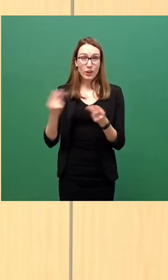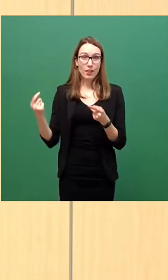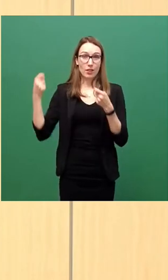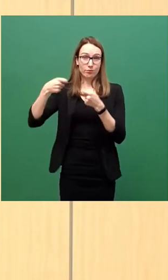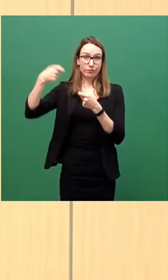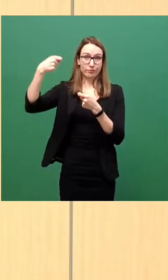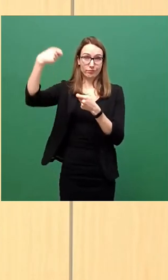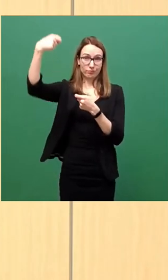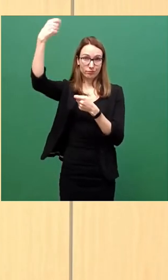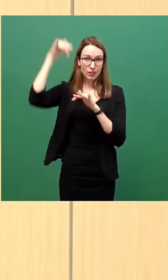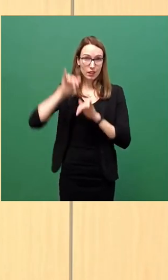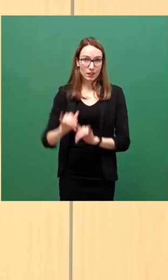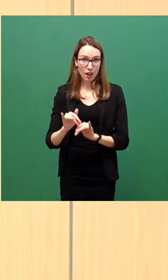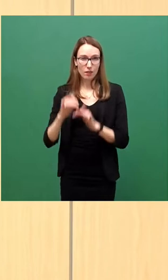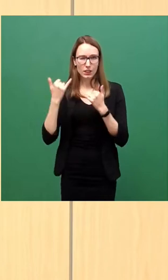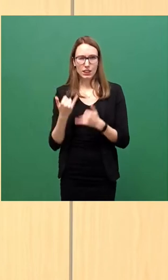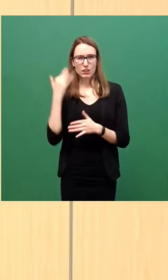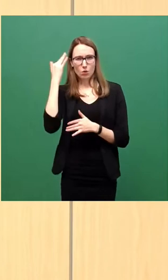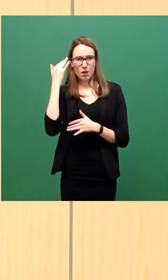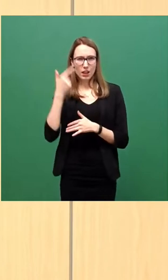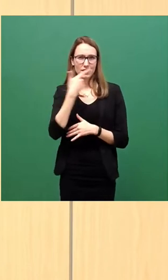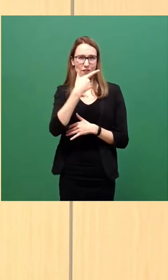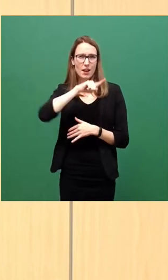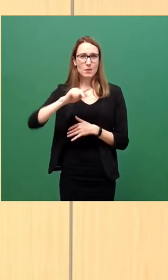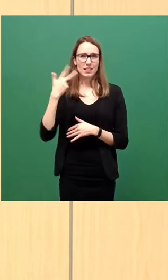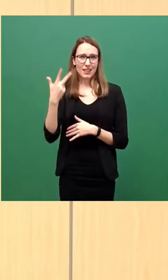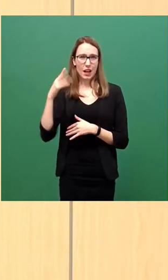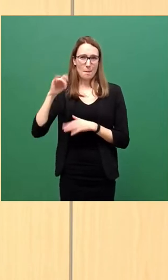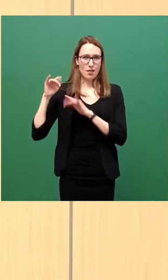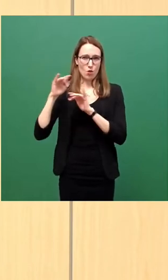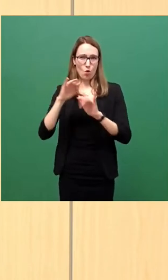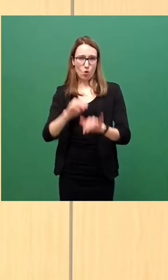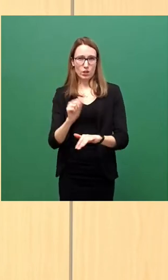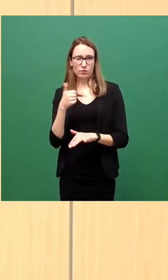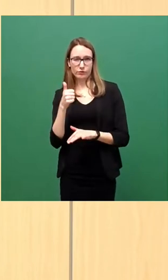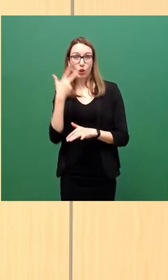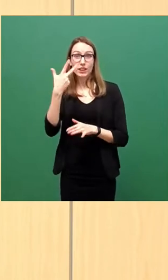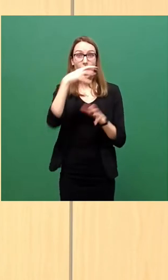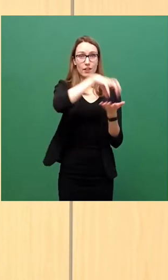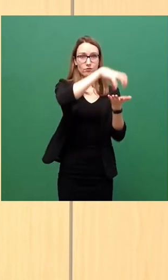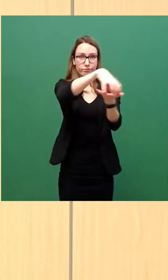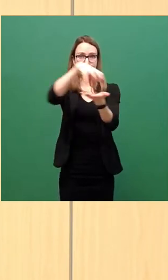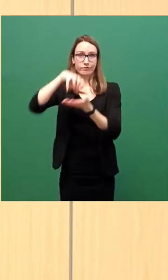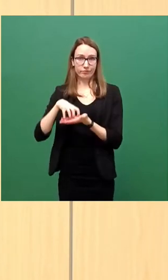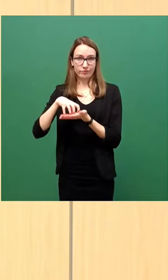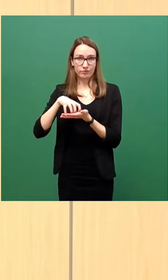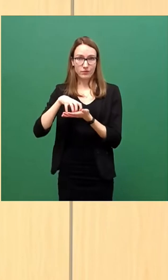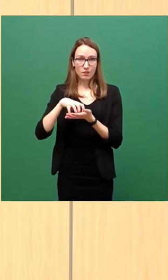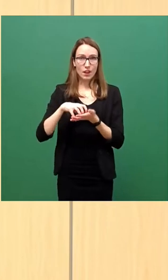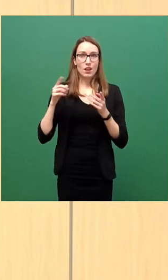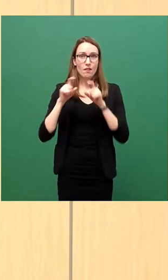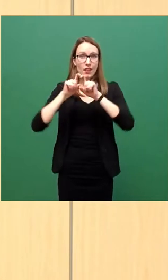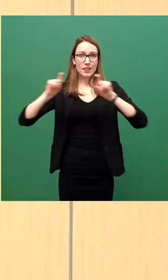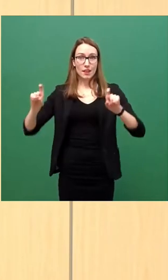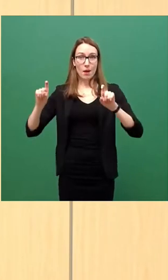reden jetzt über etwa 2 bis 3 Millionen per anno für 3 Stadtteile. Wenn wir das Thema zu Ende denken für die gesamte Stadt